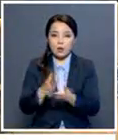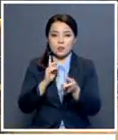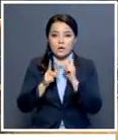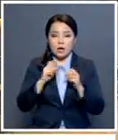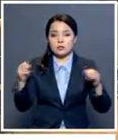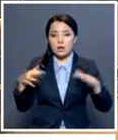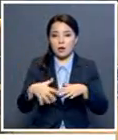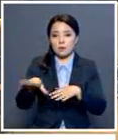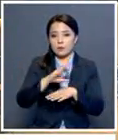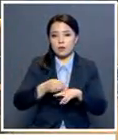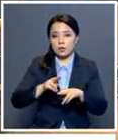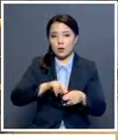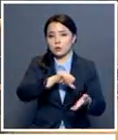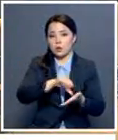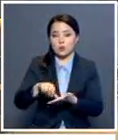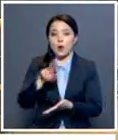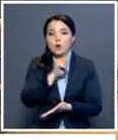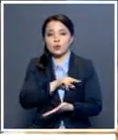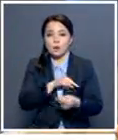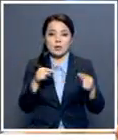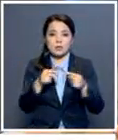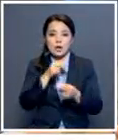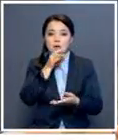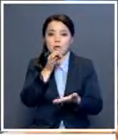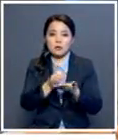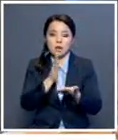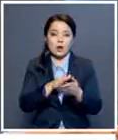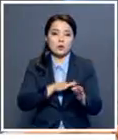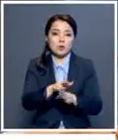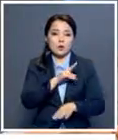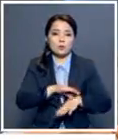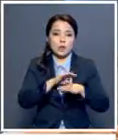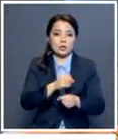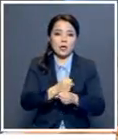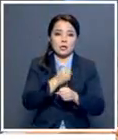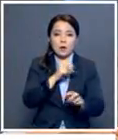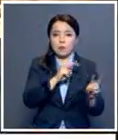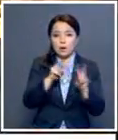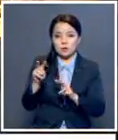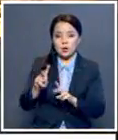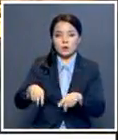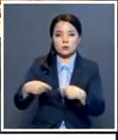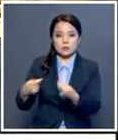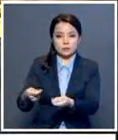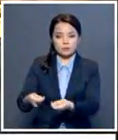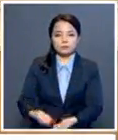барысында қор төрағасы жұмыстардың нақты жоспарын әзірлеп, жүзеге асуын қатаң бақылауда ұстауларын тапсырды.